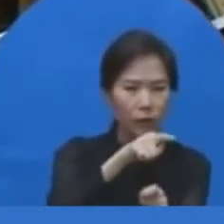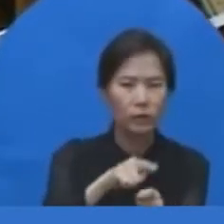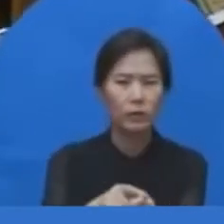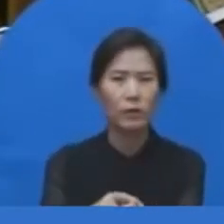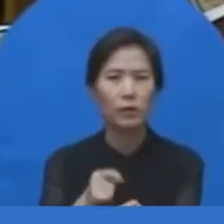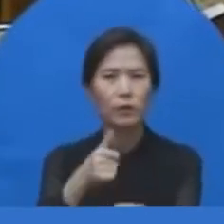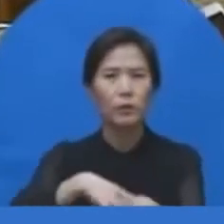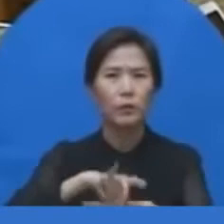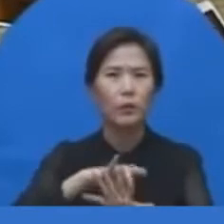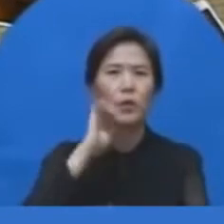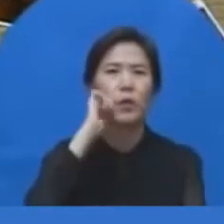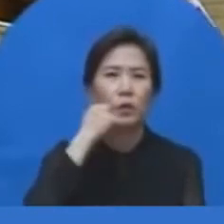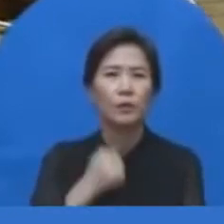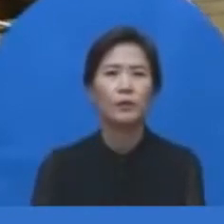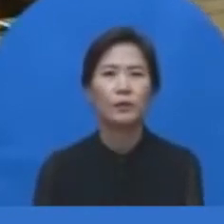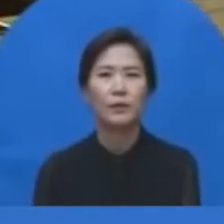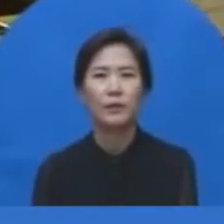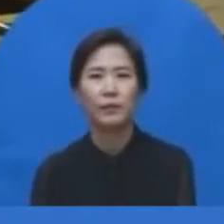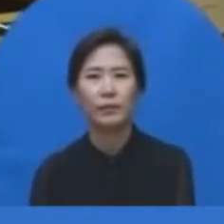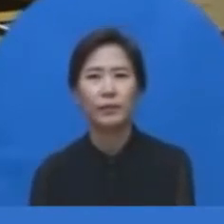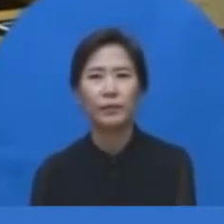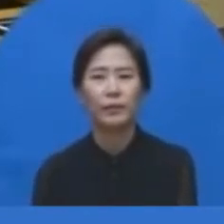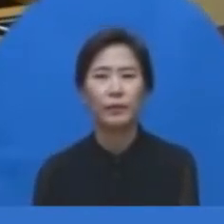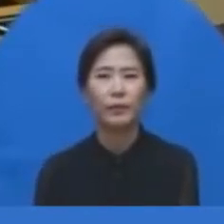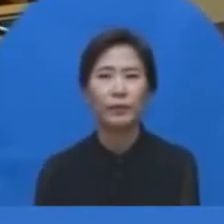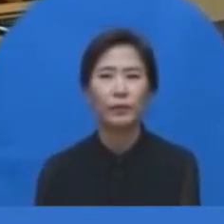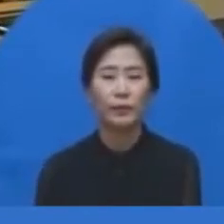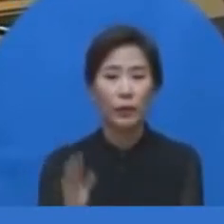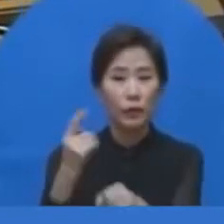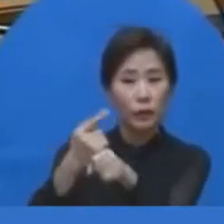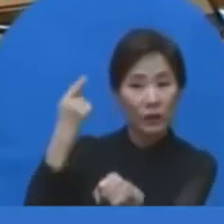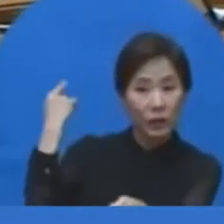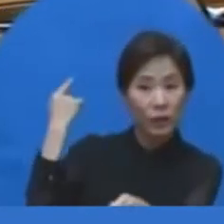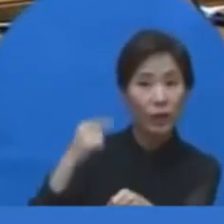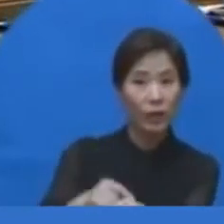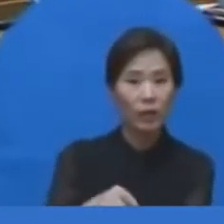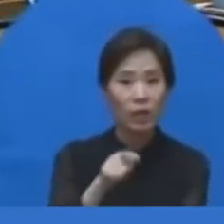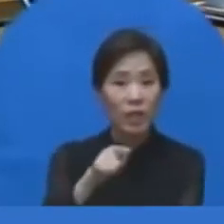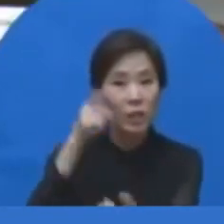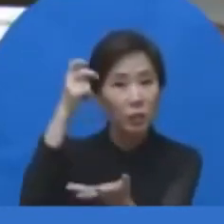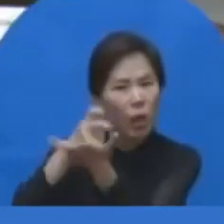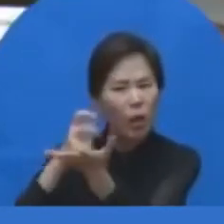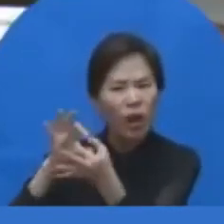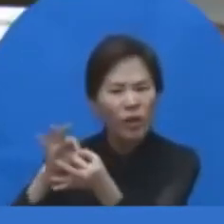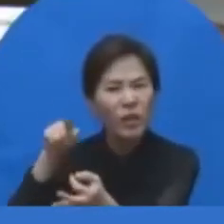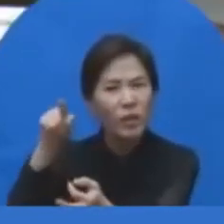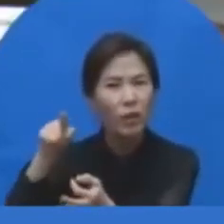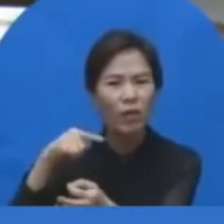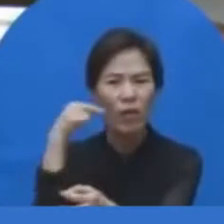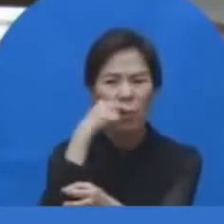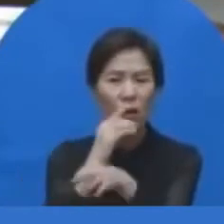점 그리고 우리 정부도 작년에 이런 것들을 고치겠다라고 이미 표명한 바가 있다는